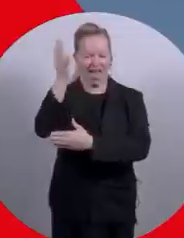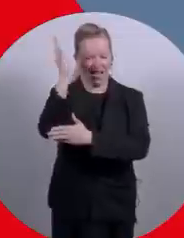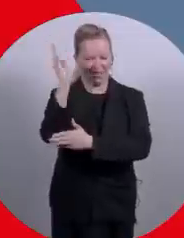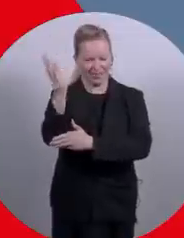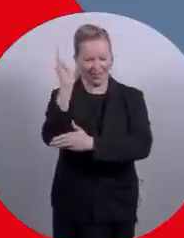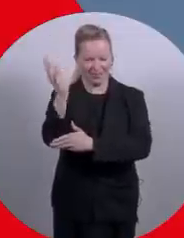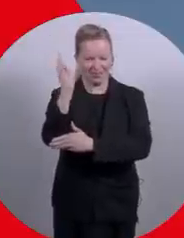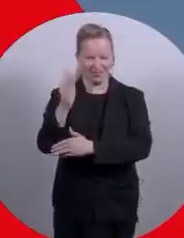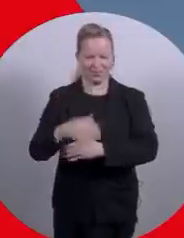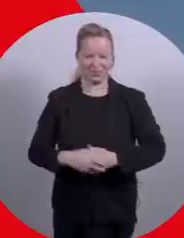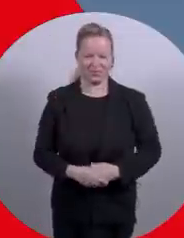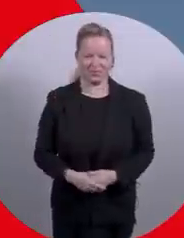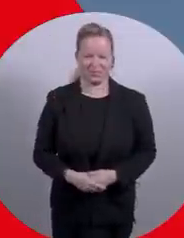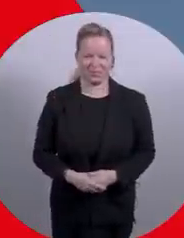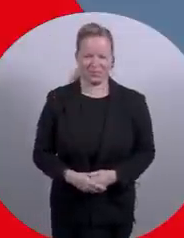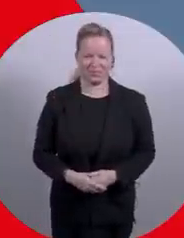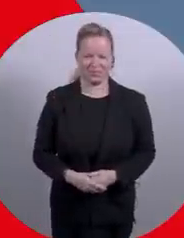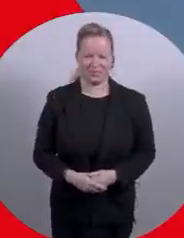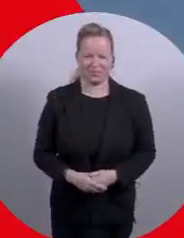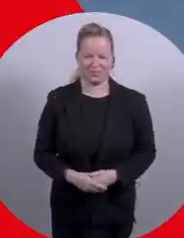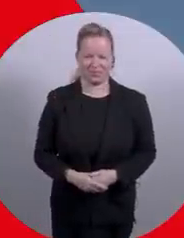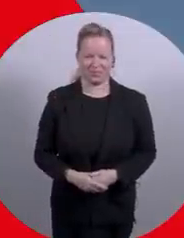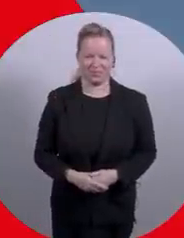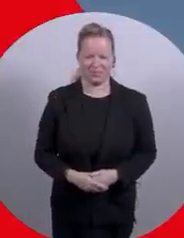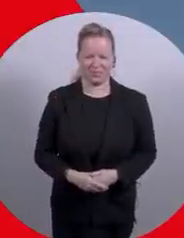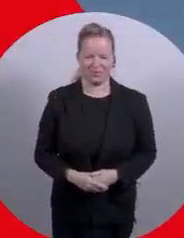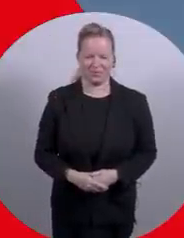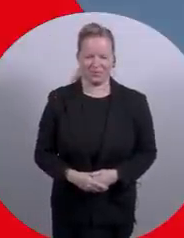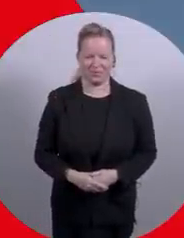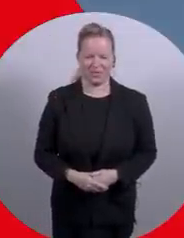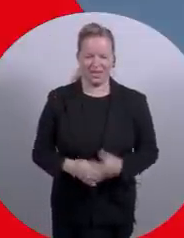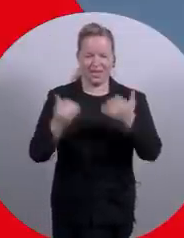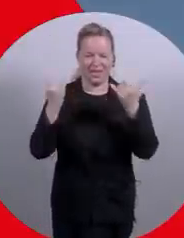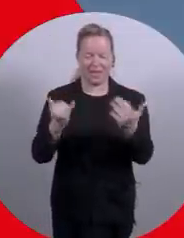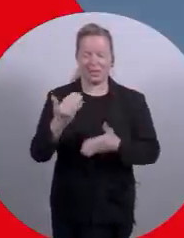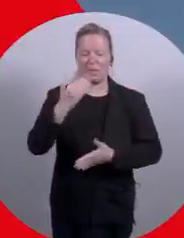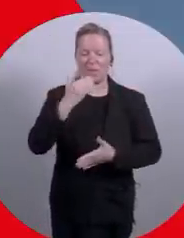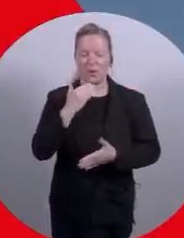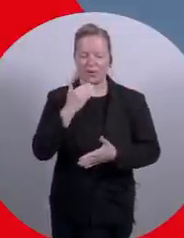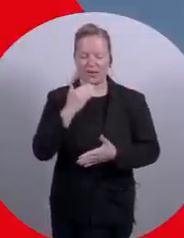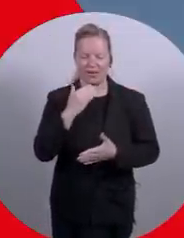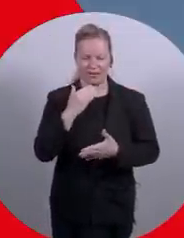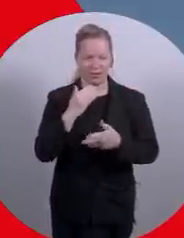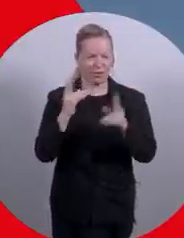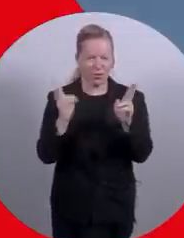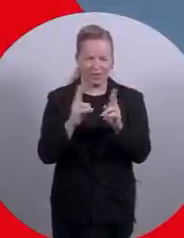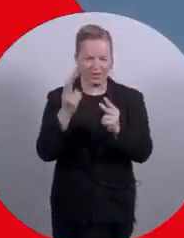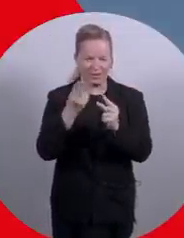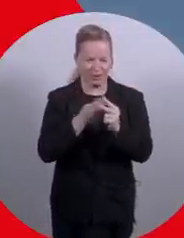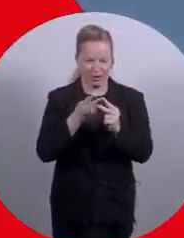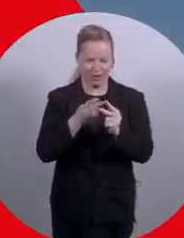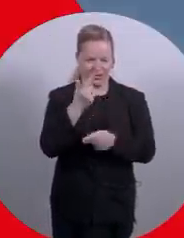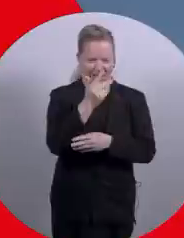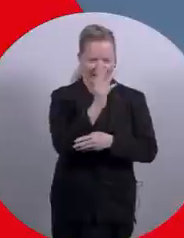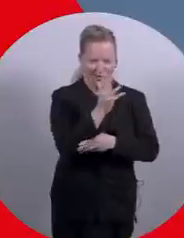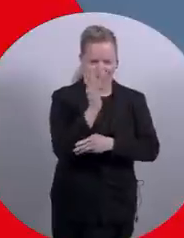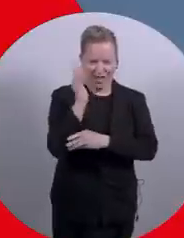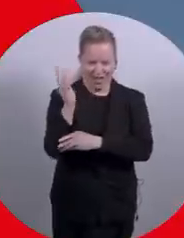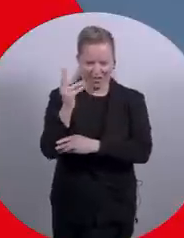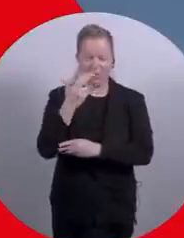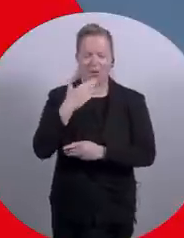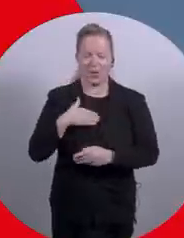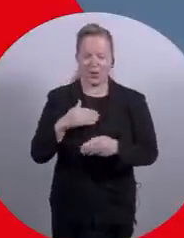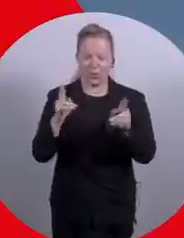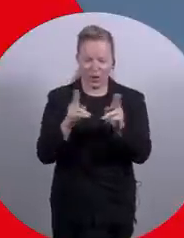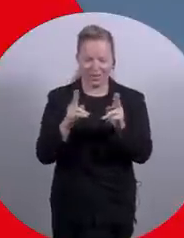die ganz kurzen den kurzen Augenblick zwischen den beiden Referaten vielleicht auch zum Anlass nehmen